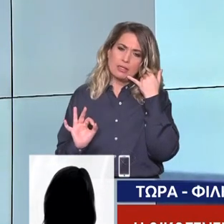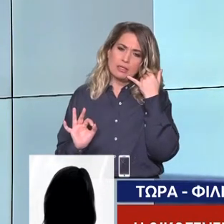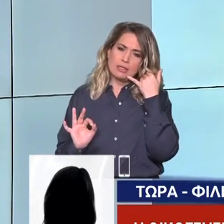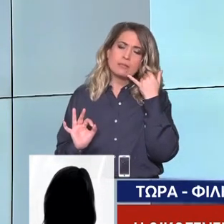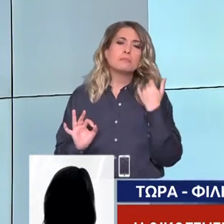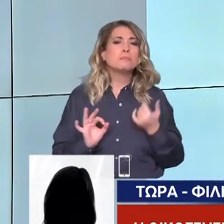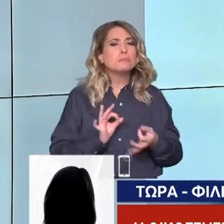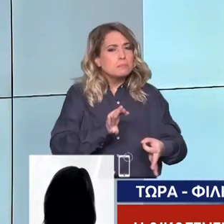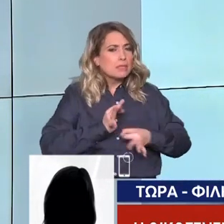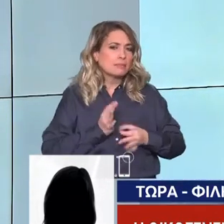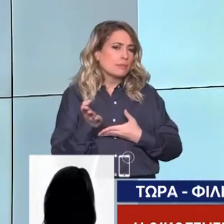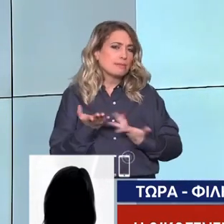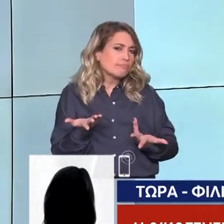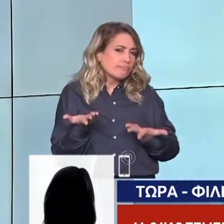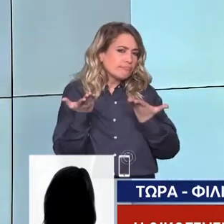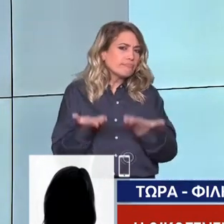Τι έχετε να μας πείτε?